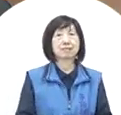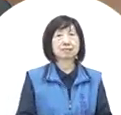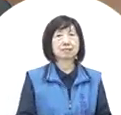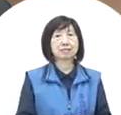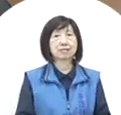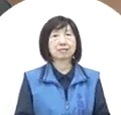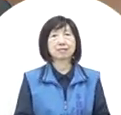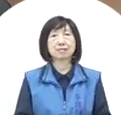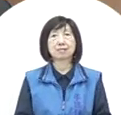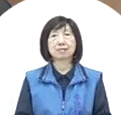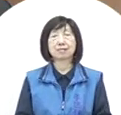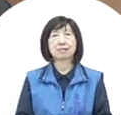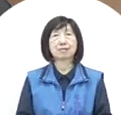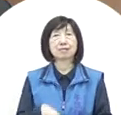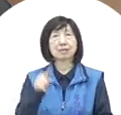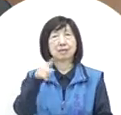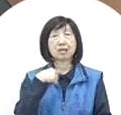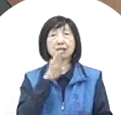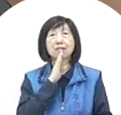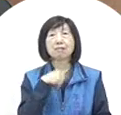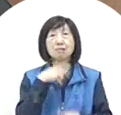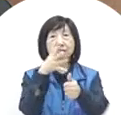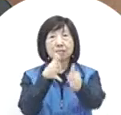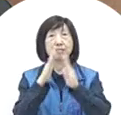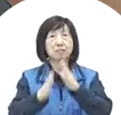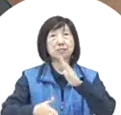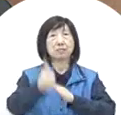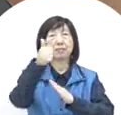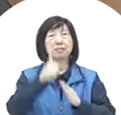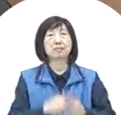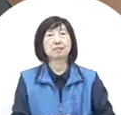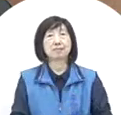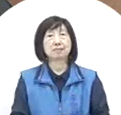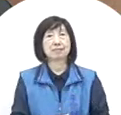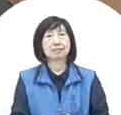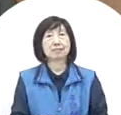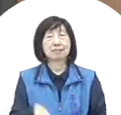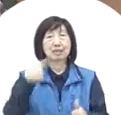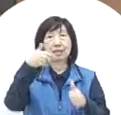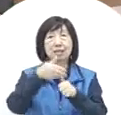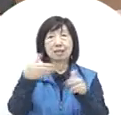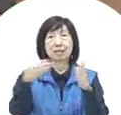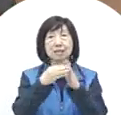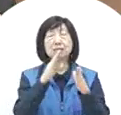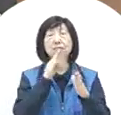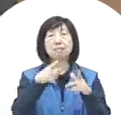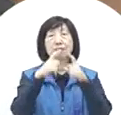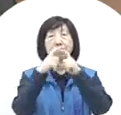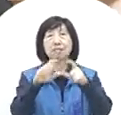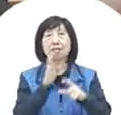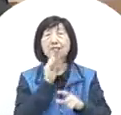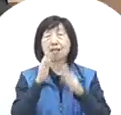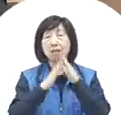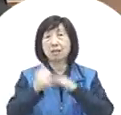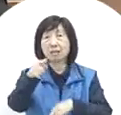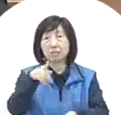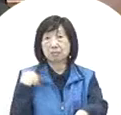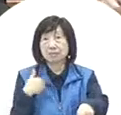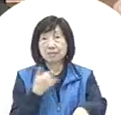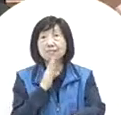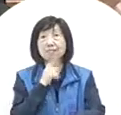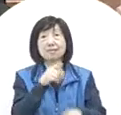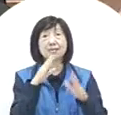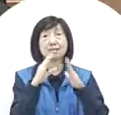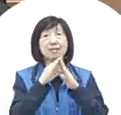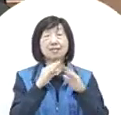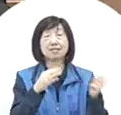那个 TG 上面。 我问市长。 教育局可以回答吧？ 可以，所以市长不知道，没关系。 他已经讲了、 啊。好，